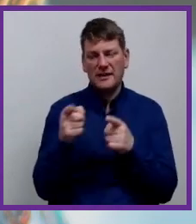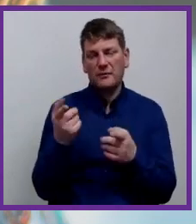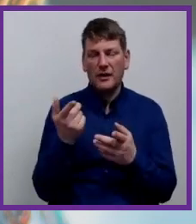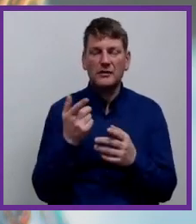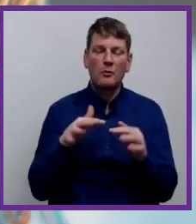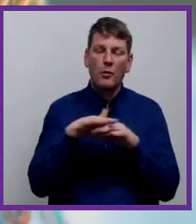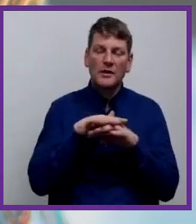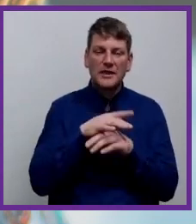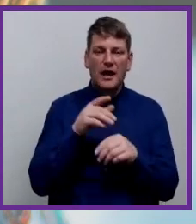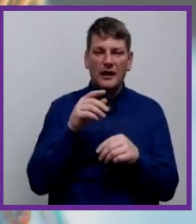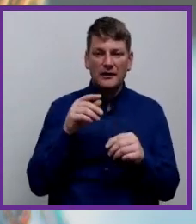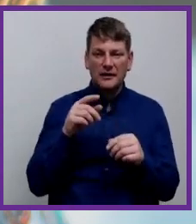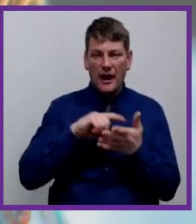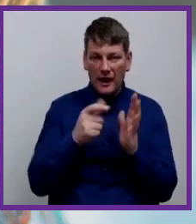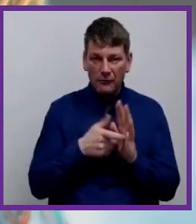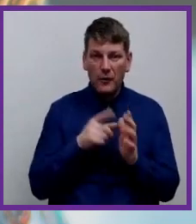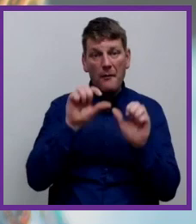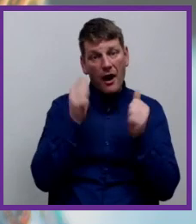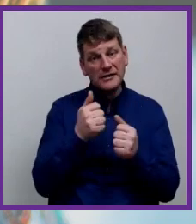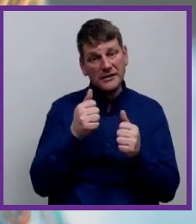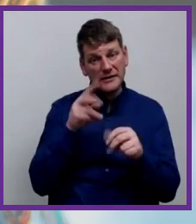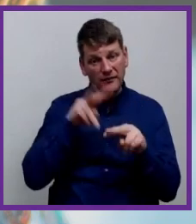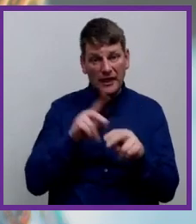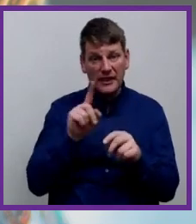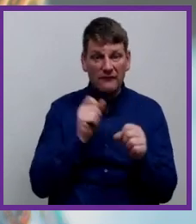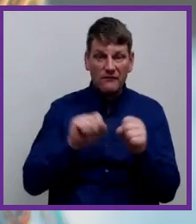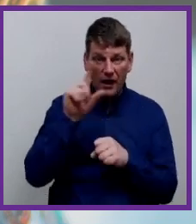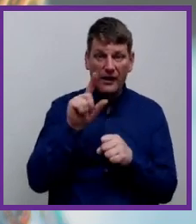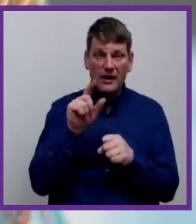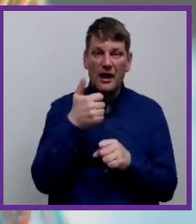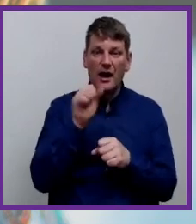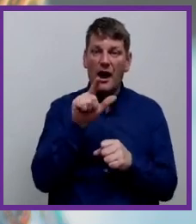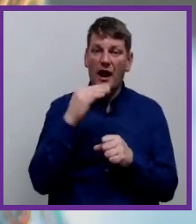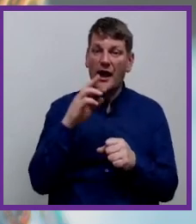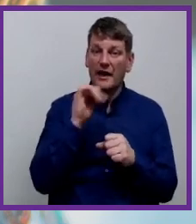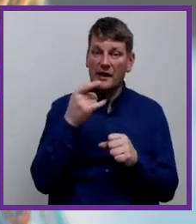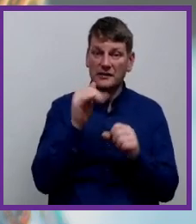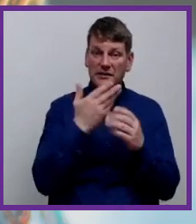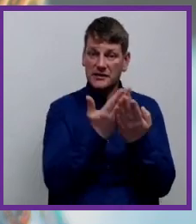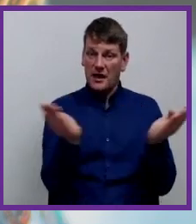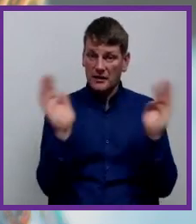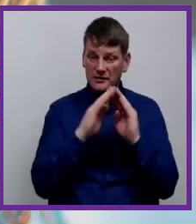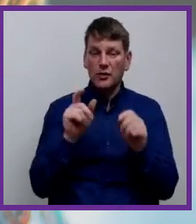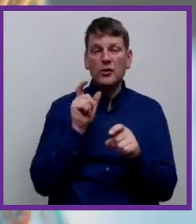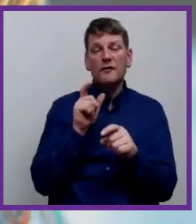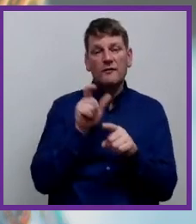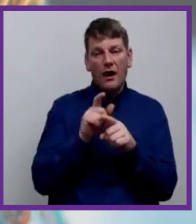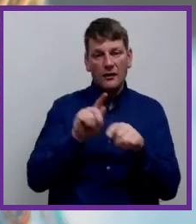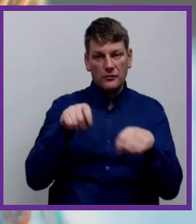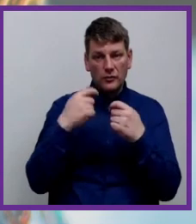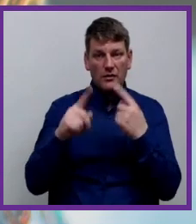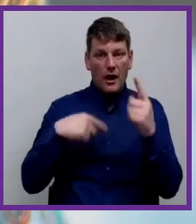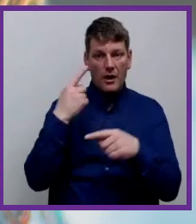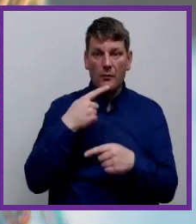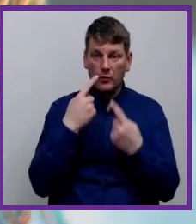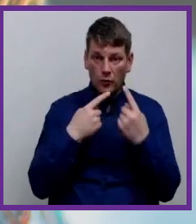ņemot visu vērā tomēr mākslas vietu vairāk ar mākslas galerijas sienās, es dodu vārdu mūsu nākamajam runātājam